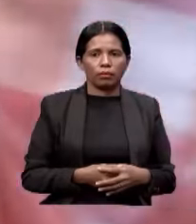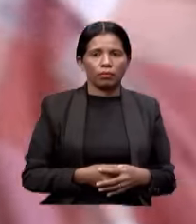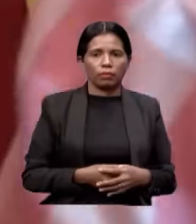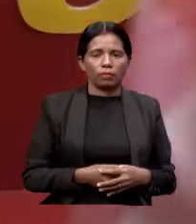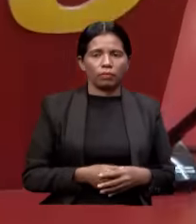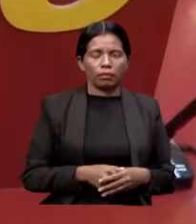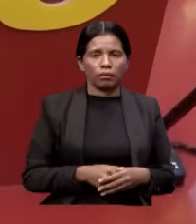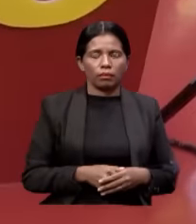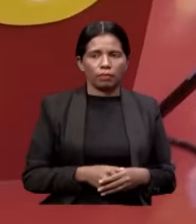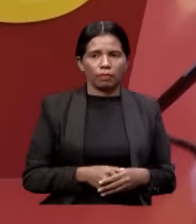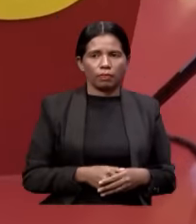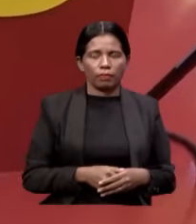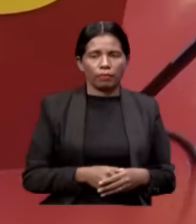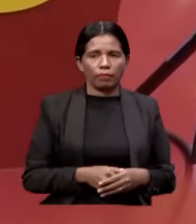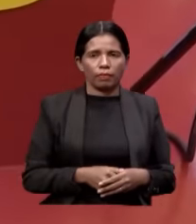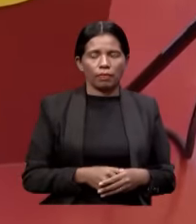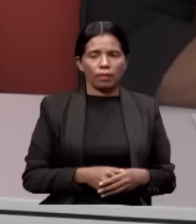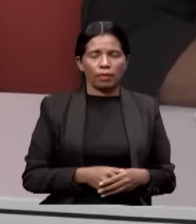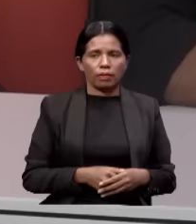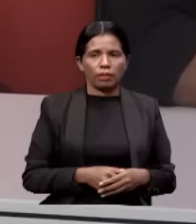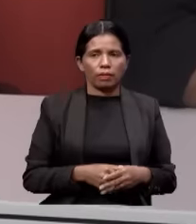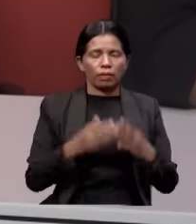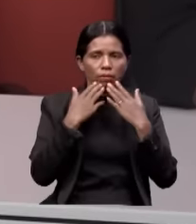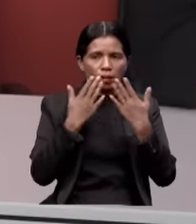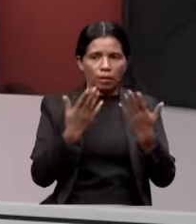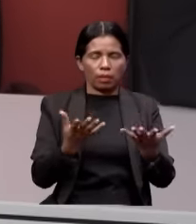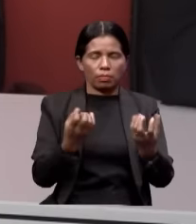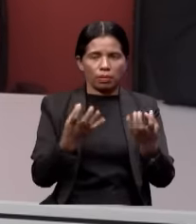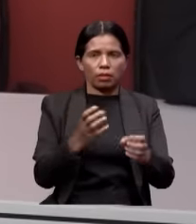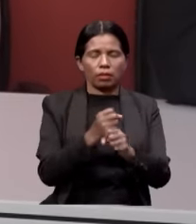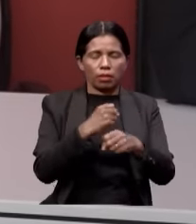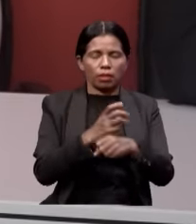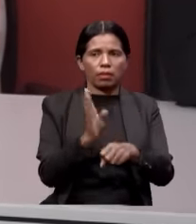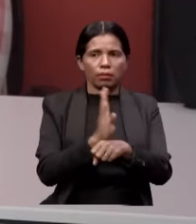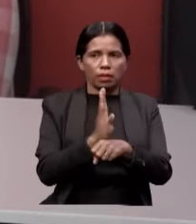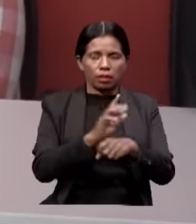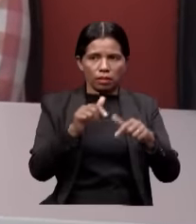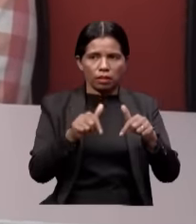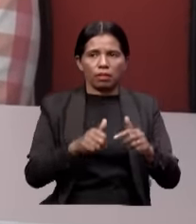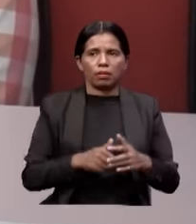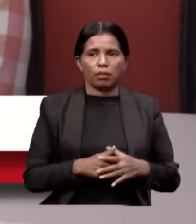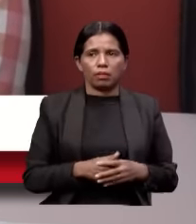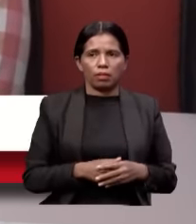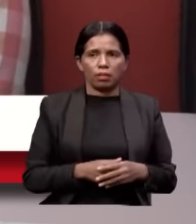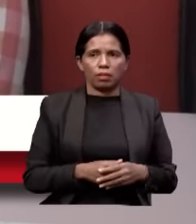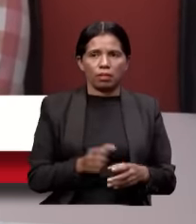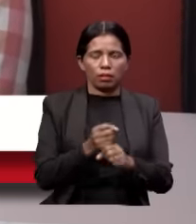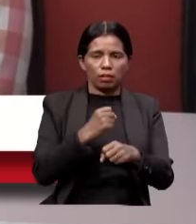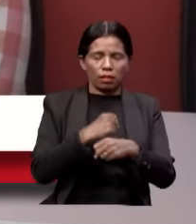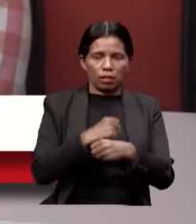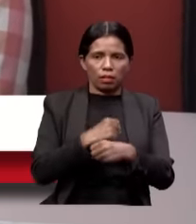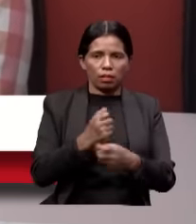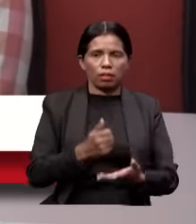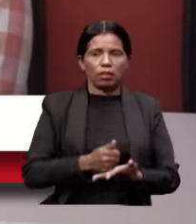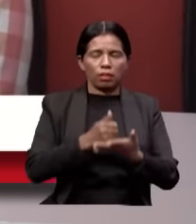Selamatkan, terima kasih untuk bikin bisnis ini, karena bikin bantu